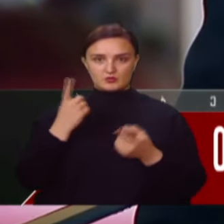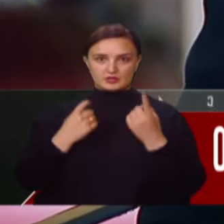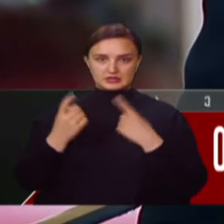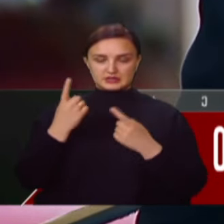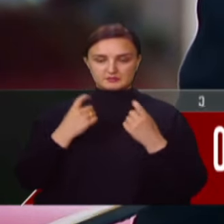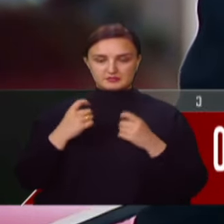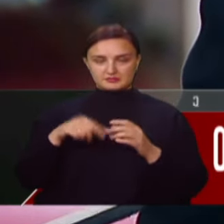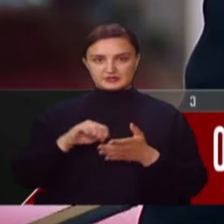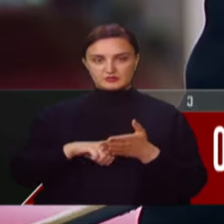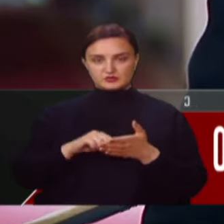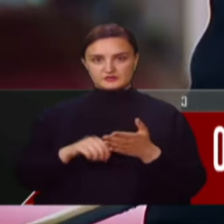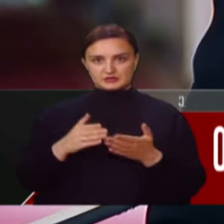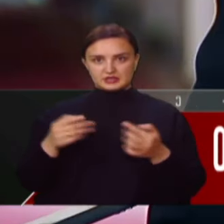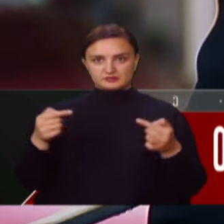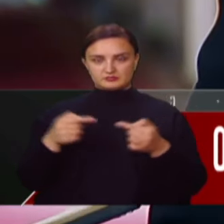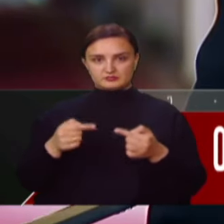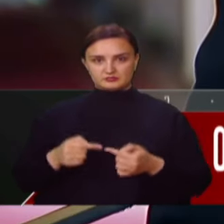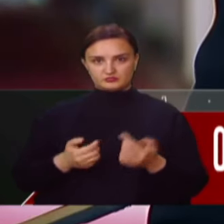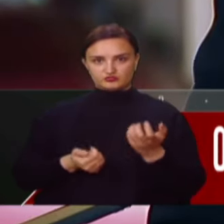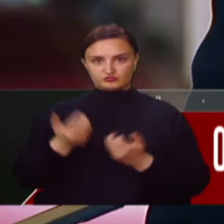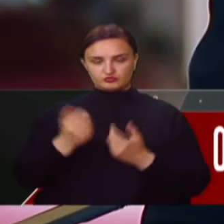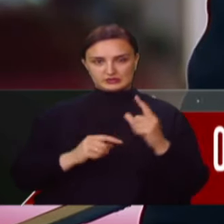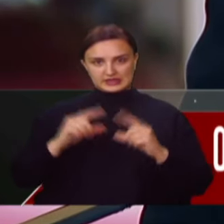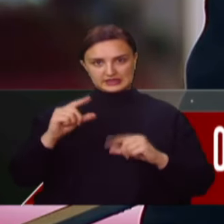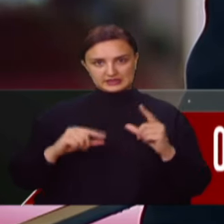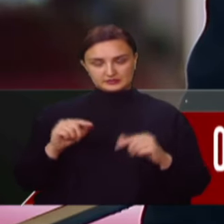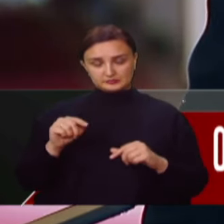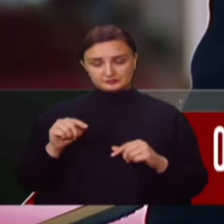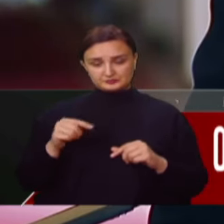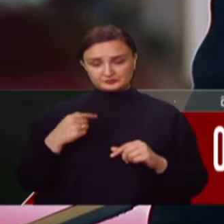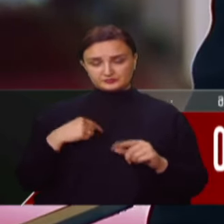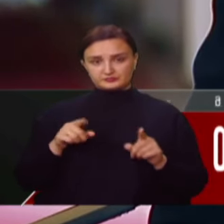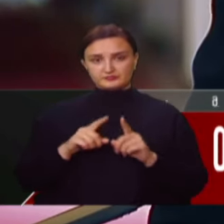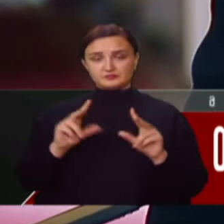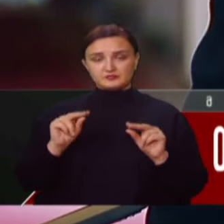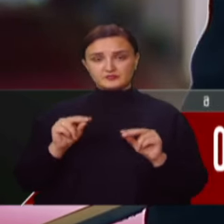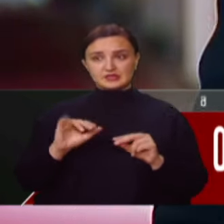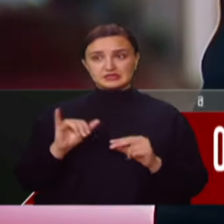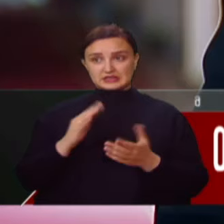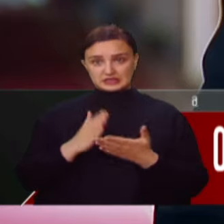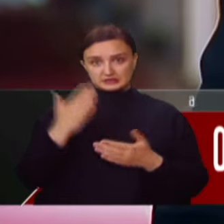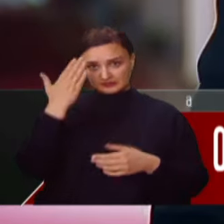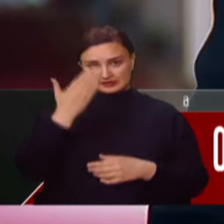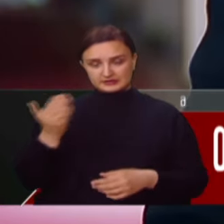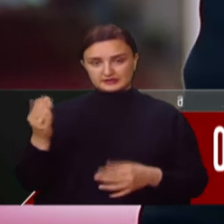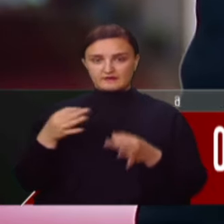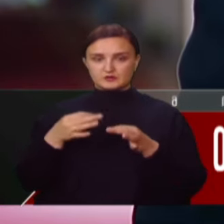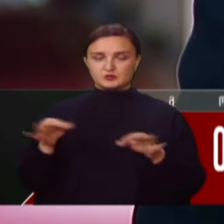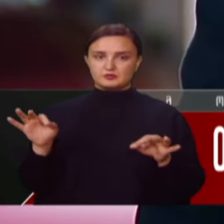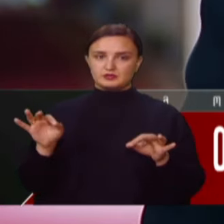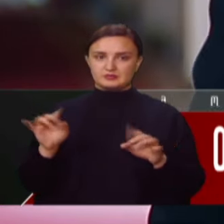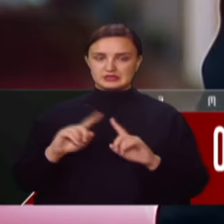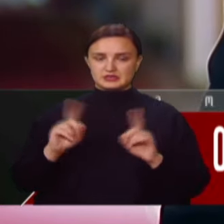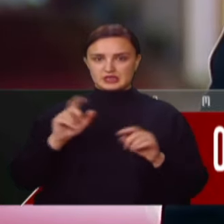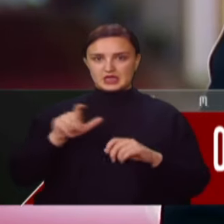რა მონაცემების საფუძველზე დგება რეიტინგები. გასაგებია, მე მგონი, ჩვენი სტანა ბედნიერი განა არის ქვეყნა. თავისუფლება სასწაულია ხალხი,